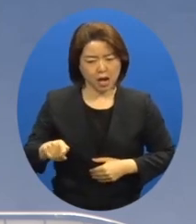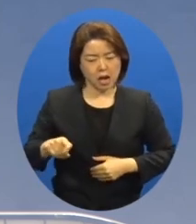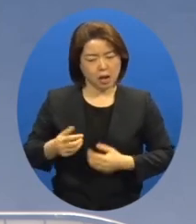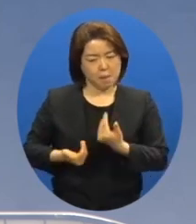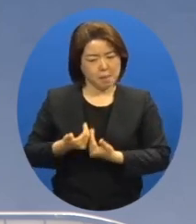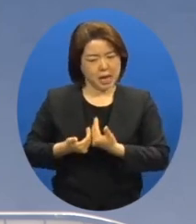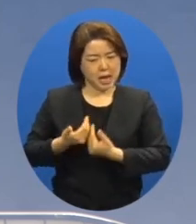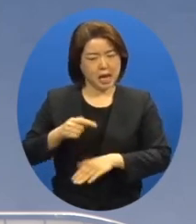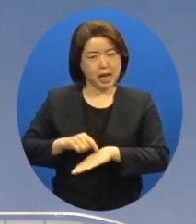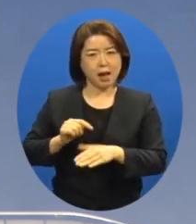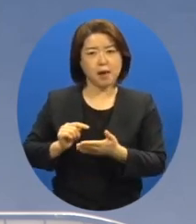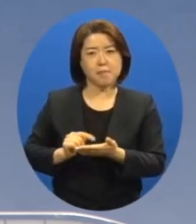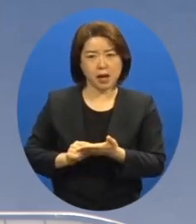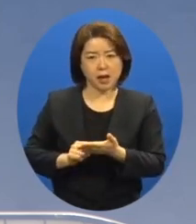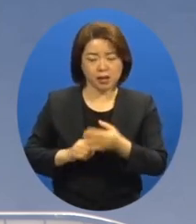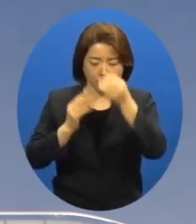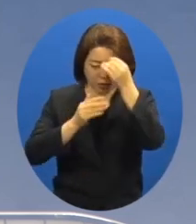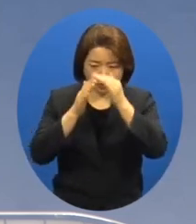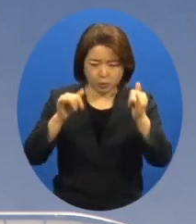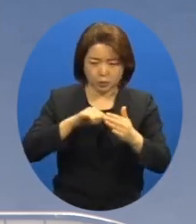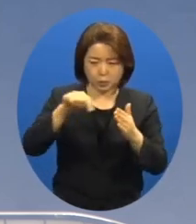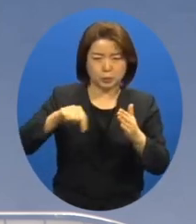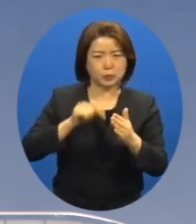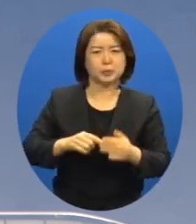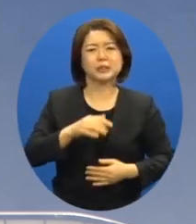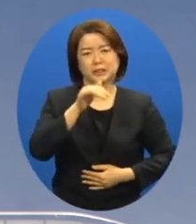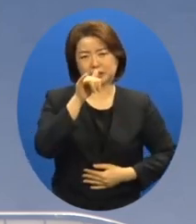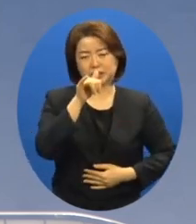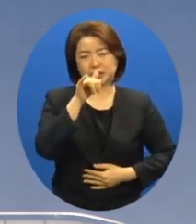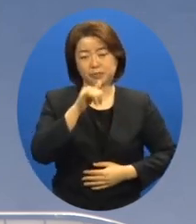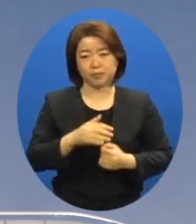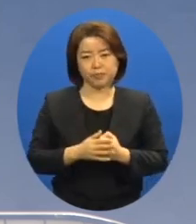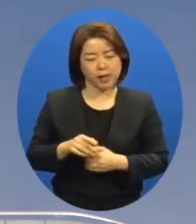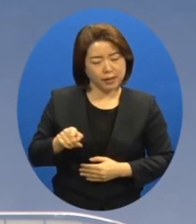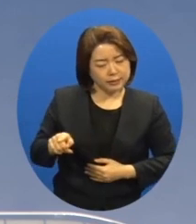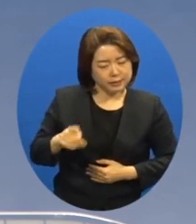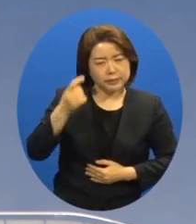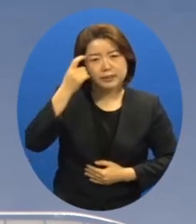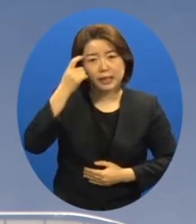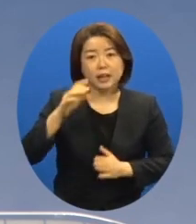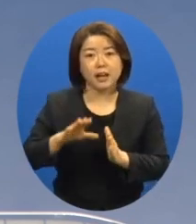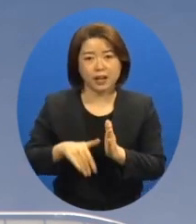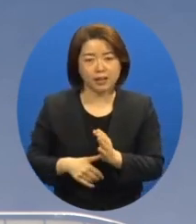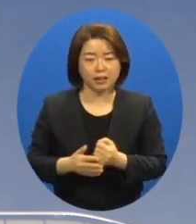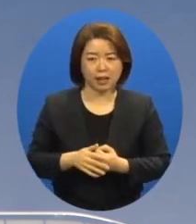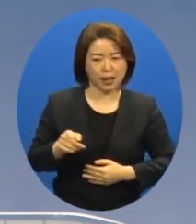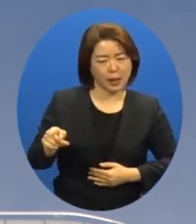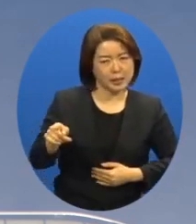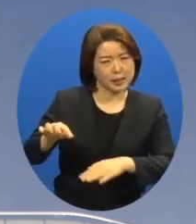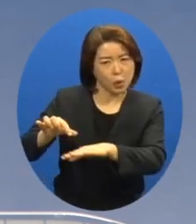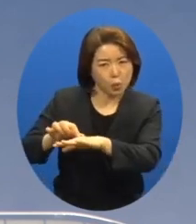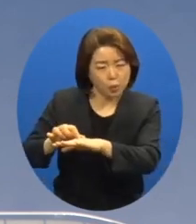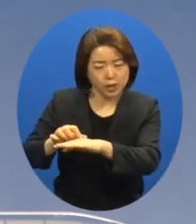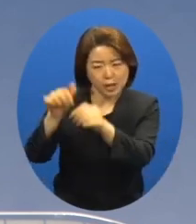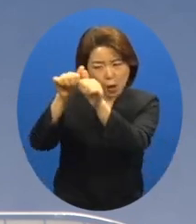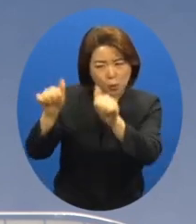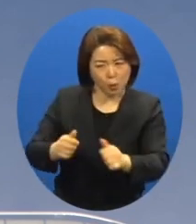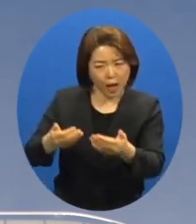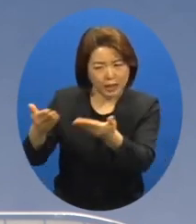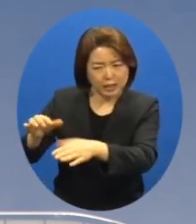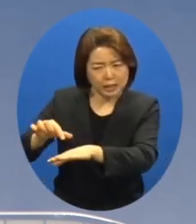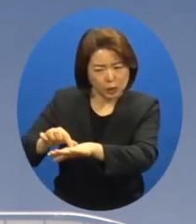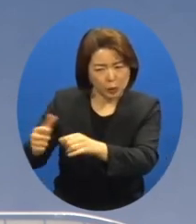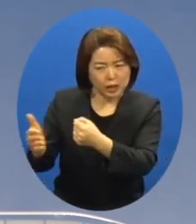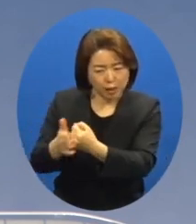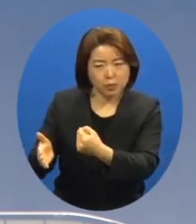마음이 성도들에게 있었습니다. 그들은 생각할 때 이거는 우상의 고기니까 먹으면